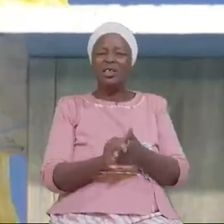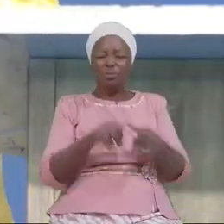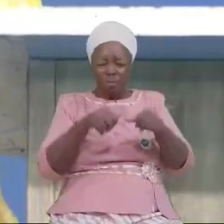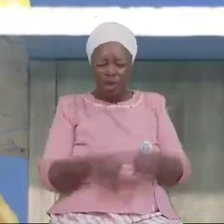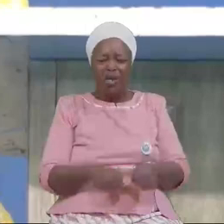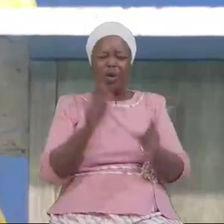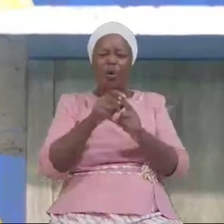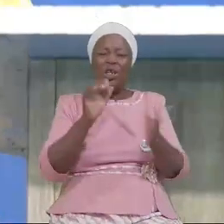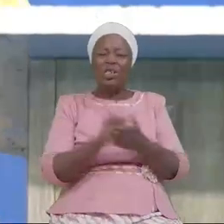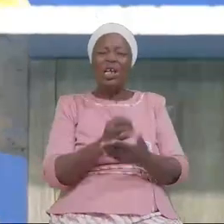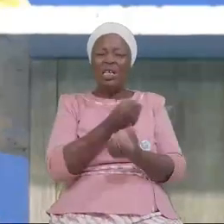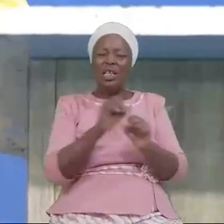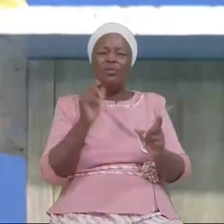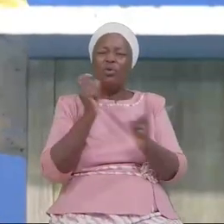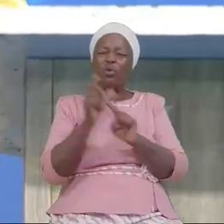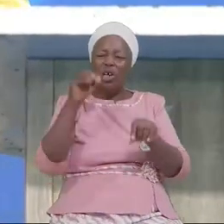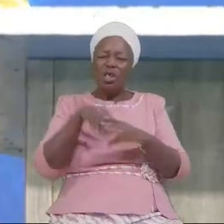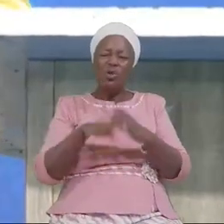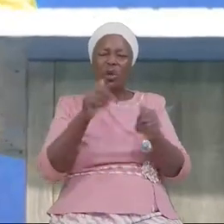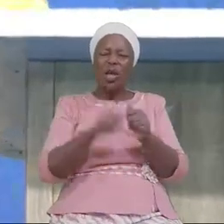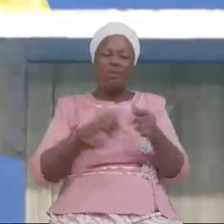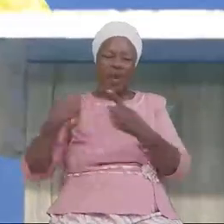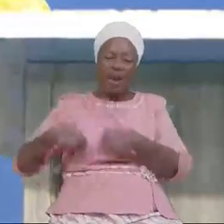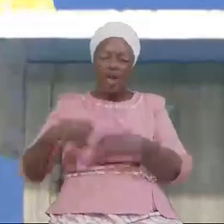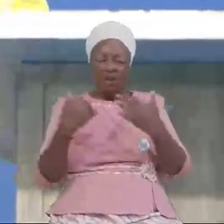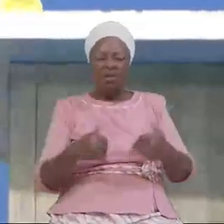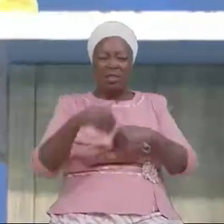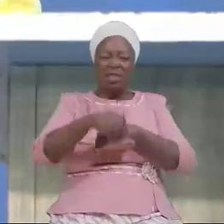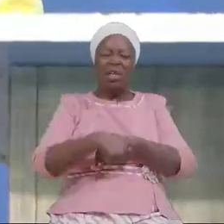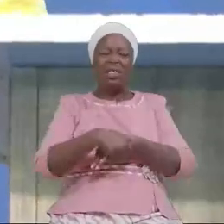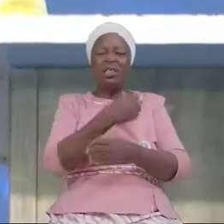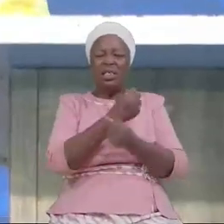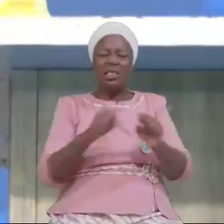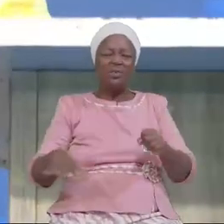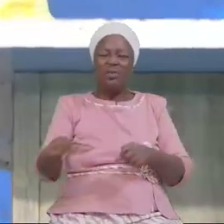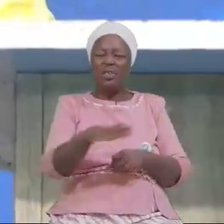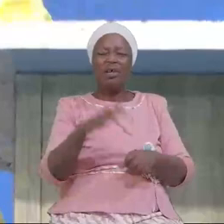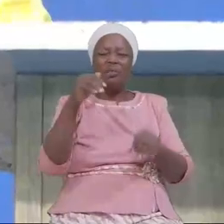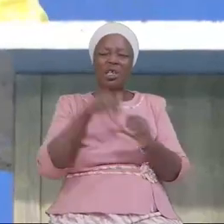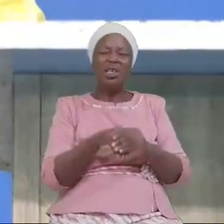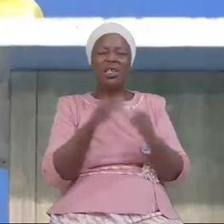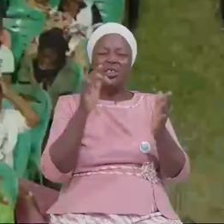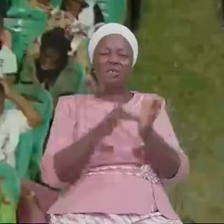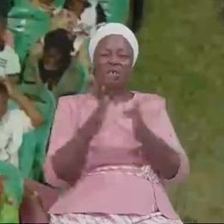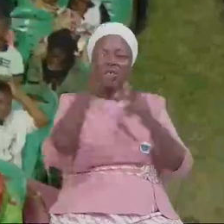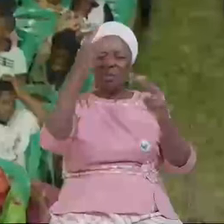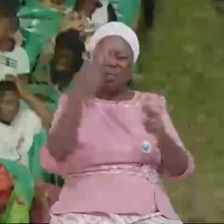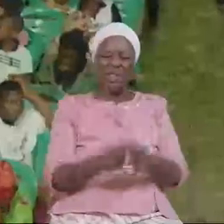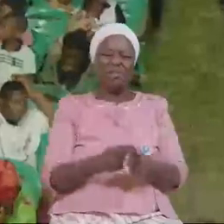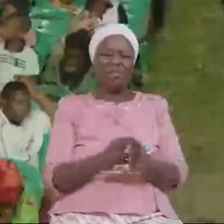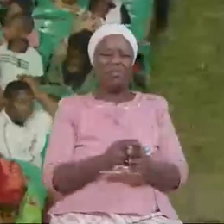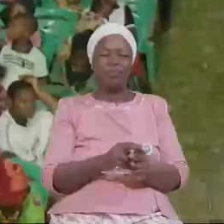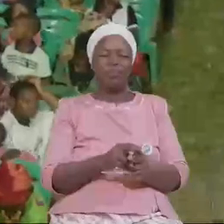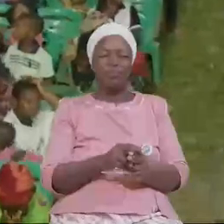de pardon et de salut à tout corps maintenant, et sauve-les au nom de Jésus-Christ.